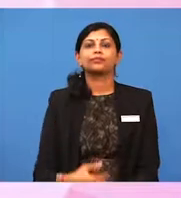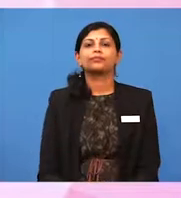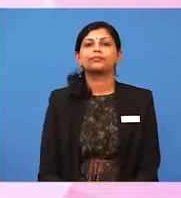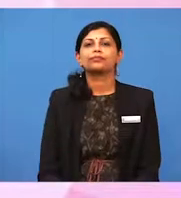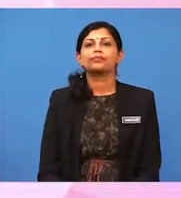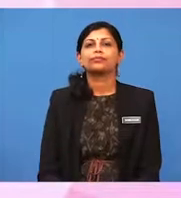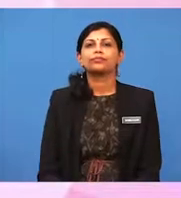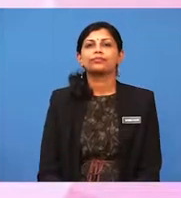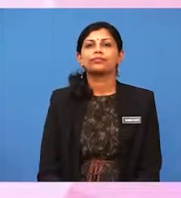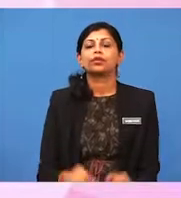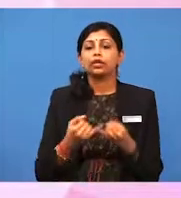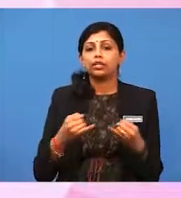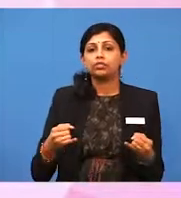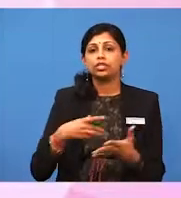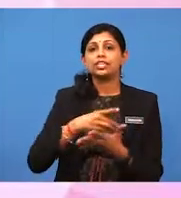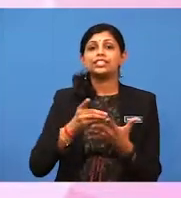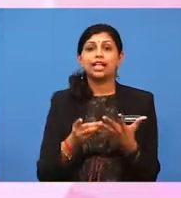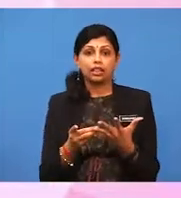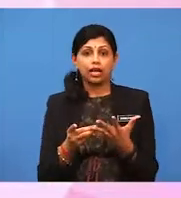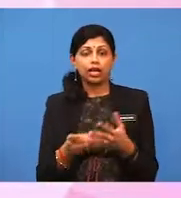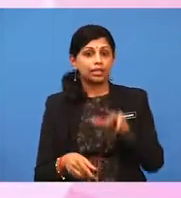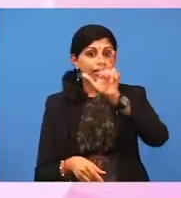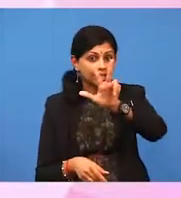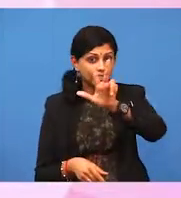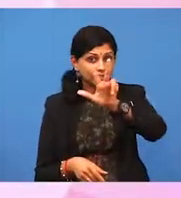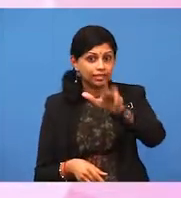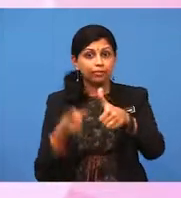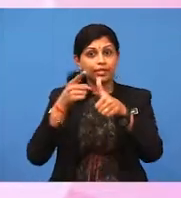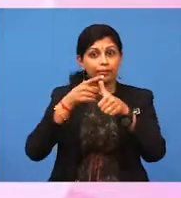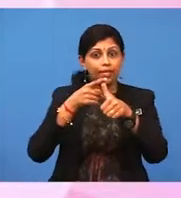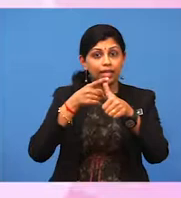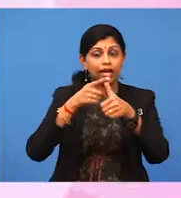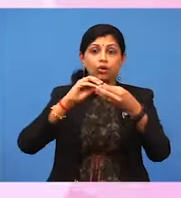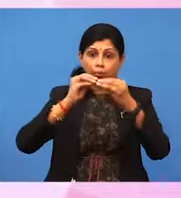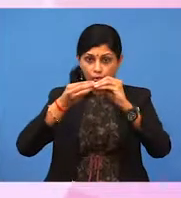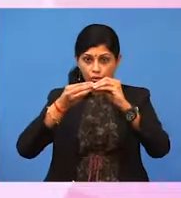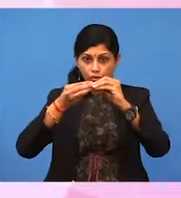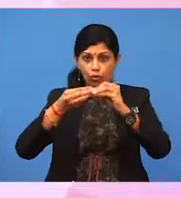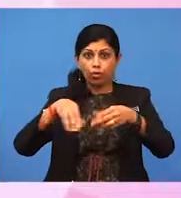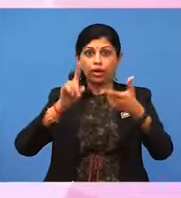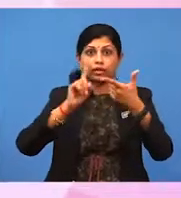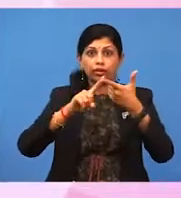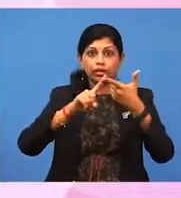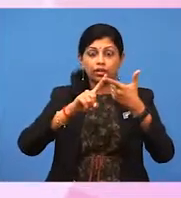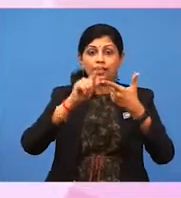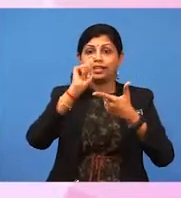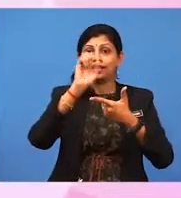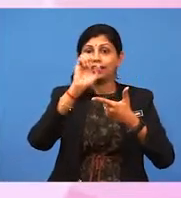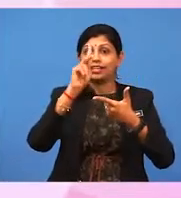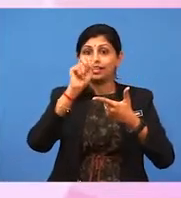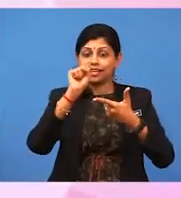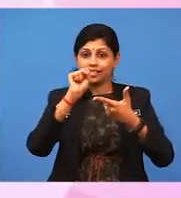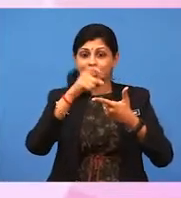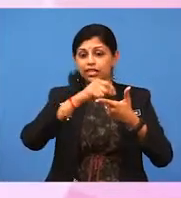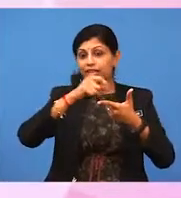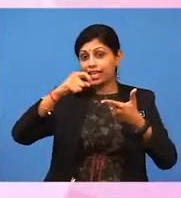Jenis data dikelaskan kepada tiga, iaitu pertama ialah nombor, kedua ialah teks,